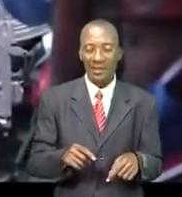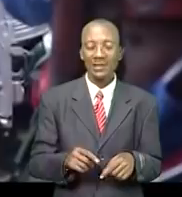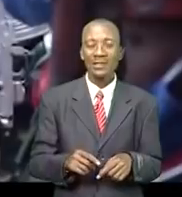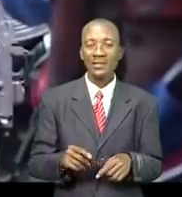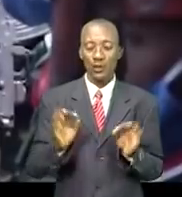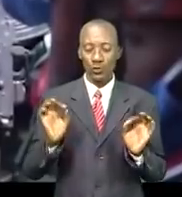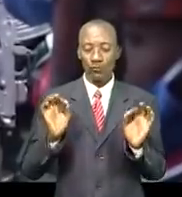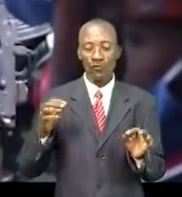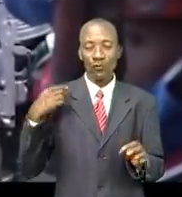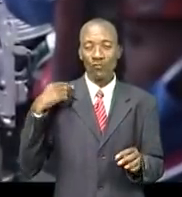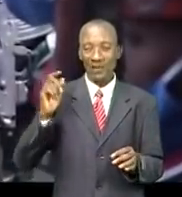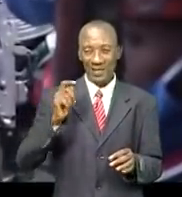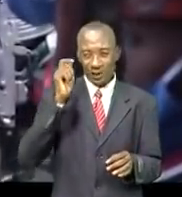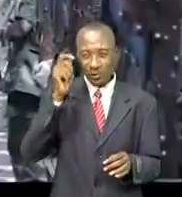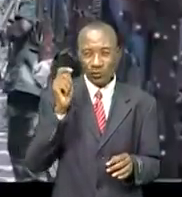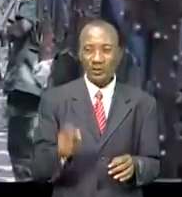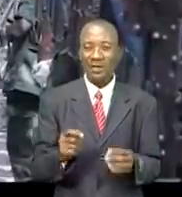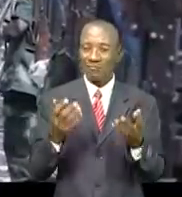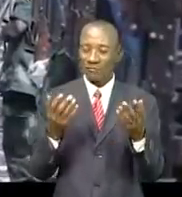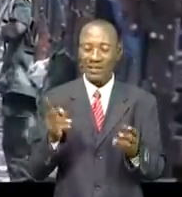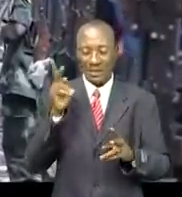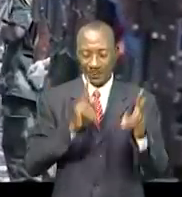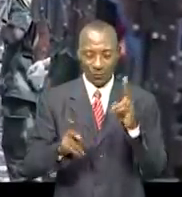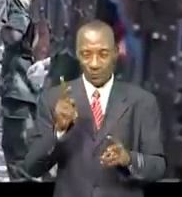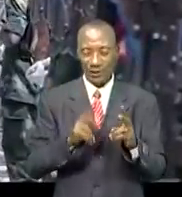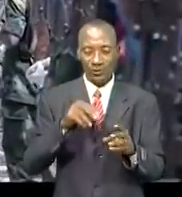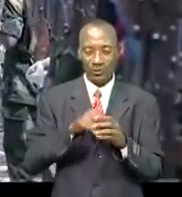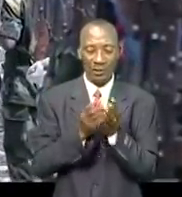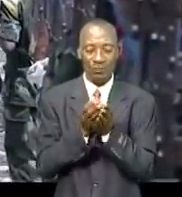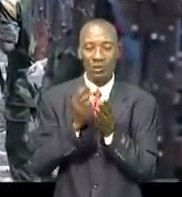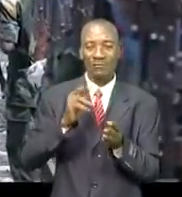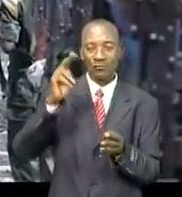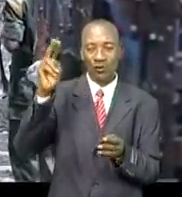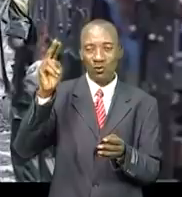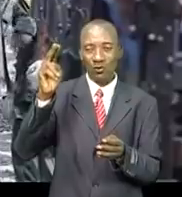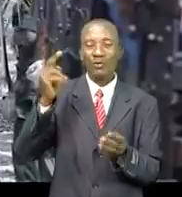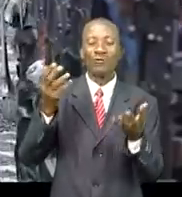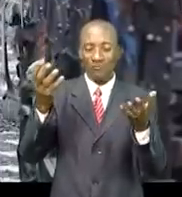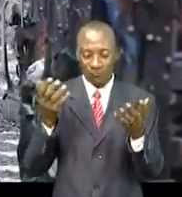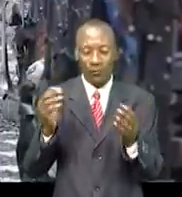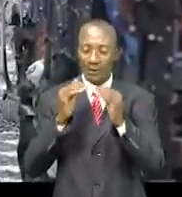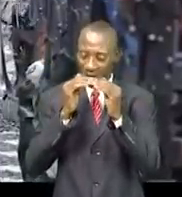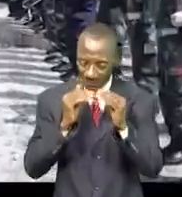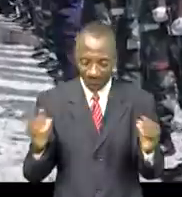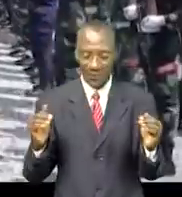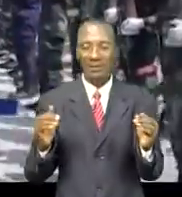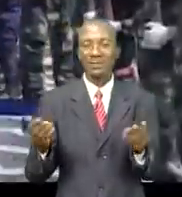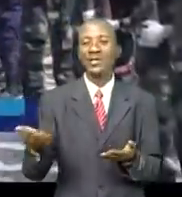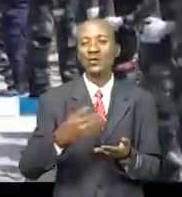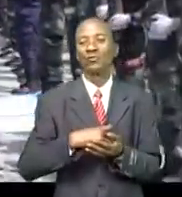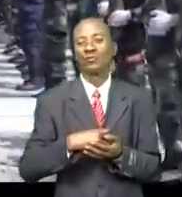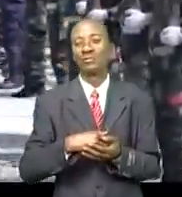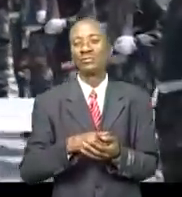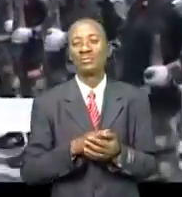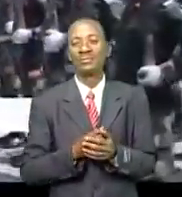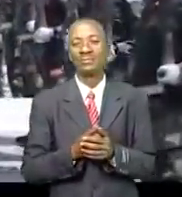l'état d'urgence salué par la population de la province et du Nord Kivu qui n'attend plus que l'ego qui sera donné dans quelques jours, voire